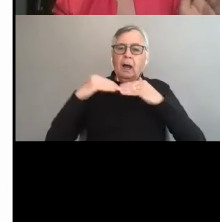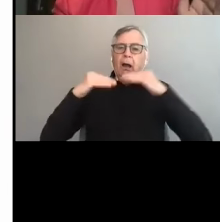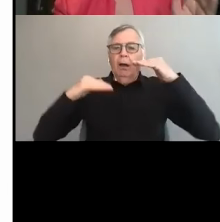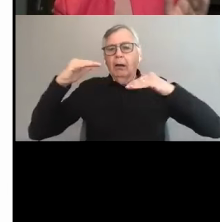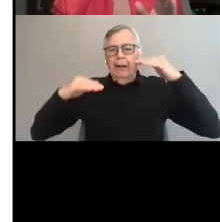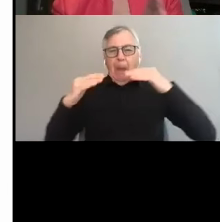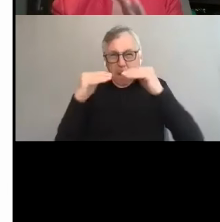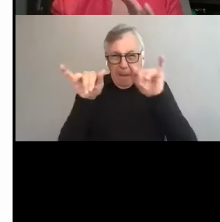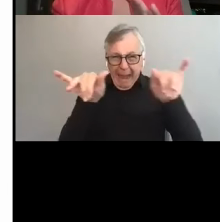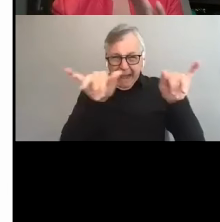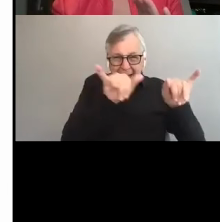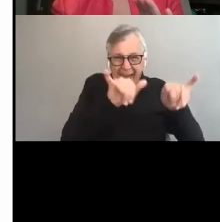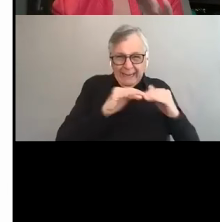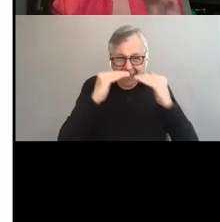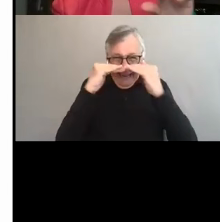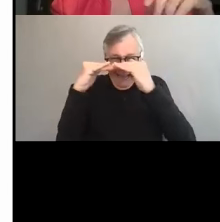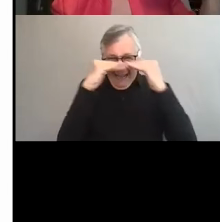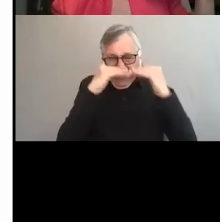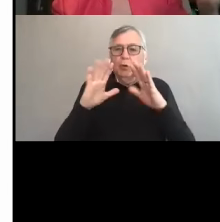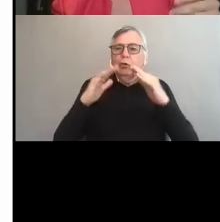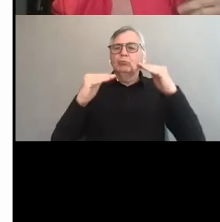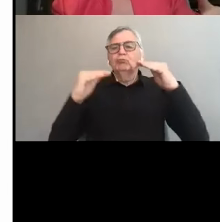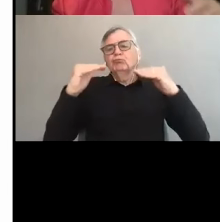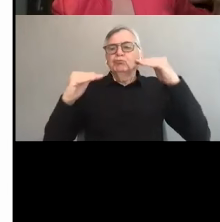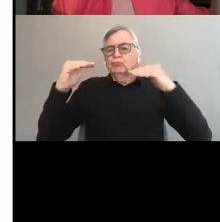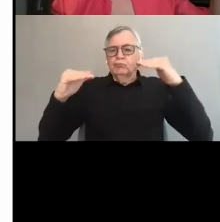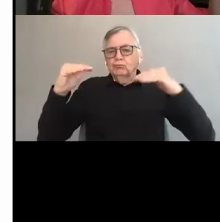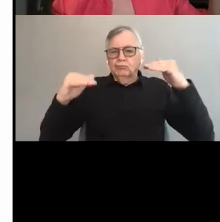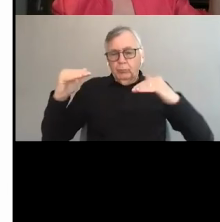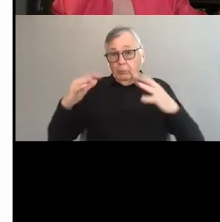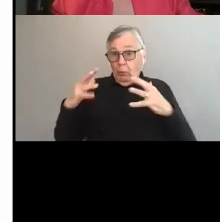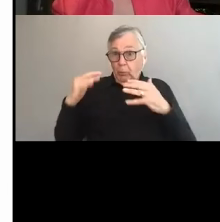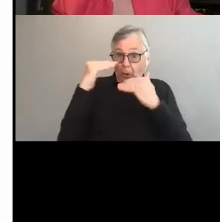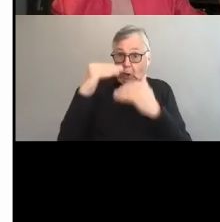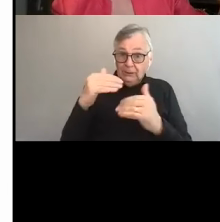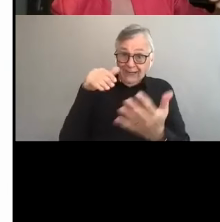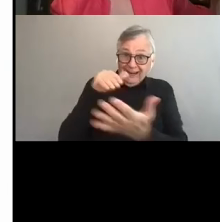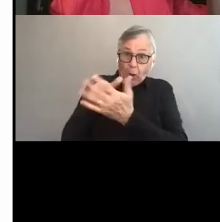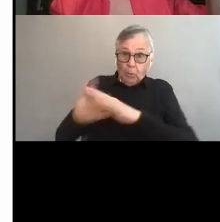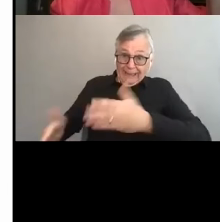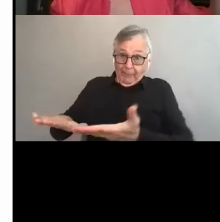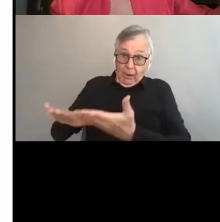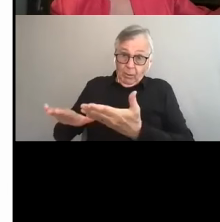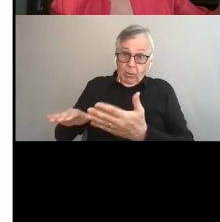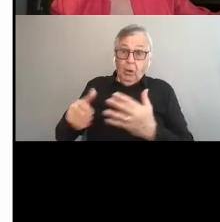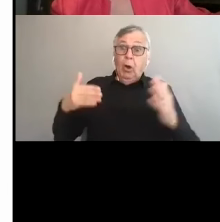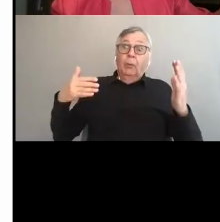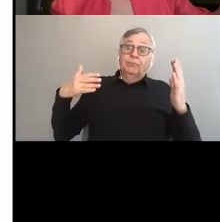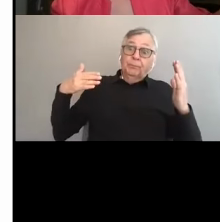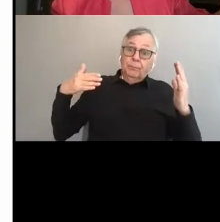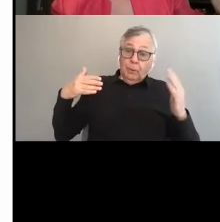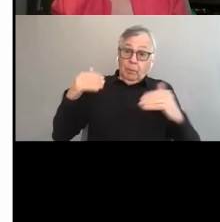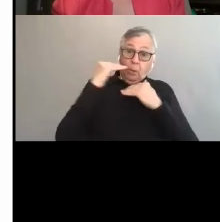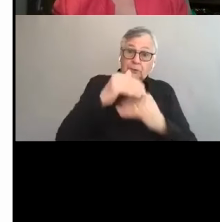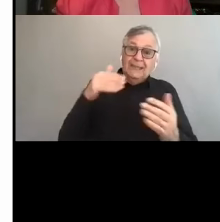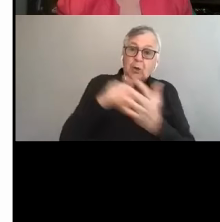pas pareils, égales, c'est sûr, mais pour ce qu'on veut, protéger contre la mort, puis protéger contre la maladie sévère là, qui